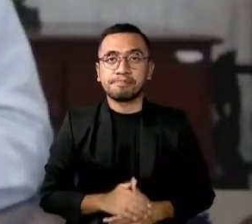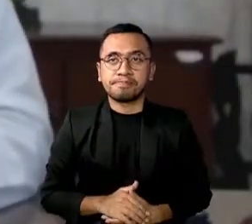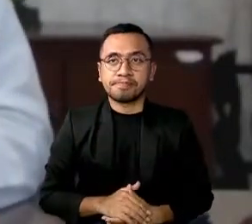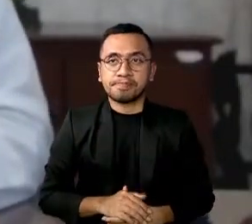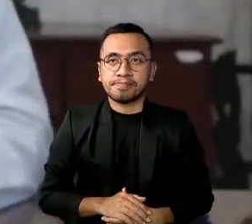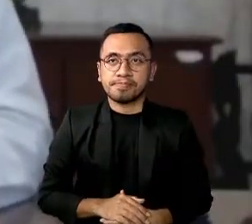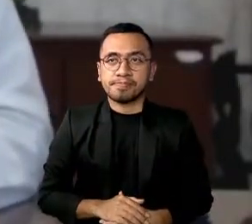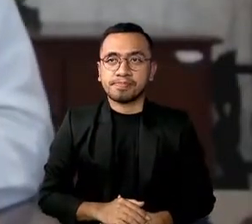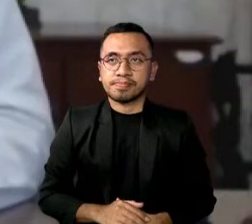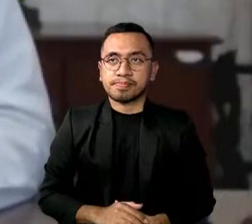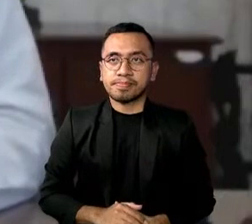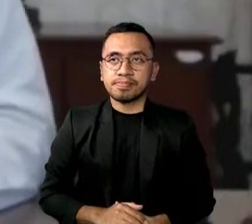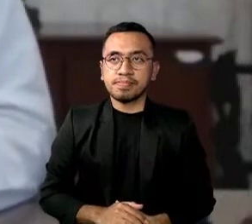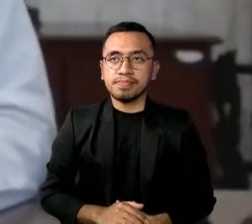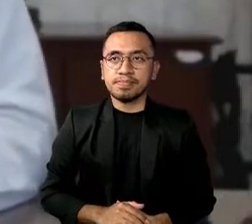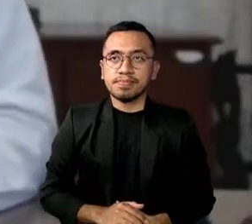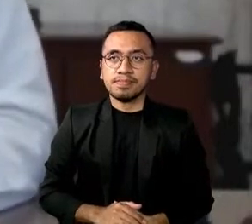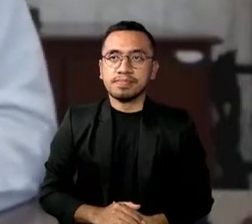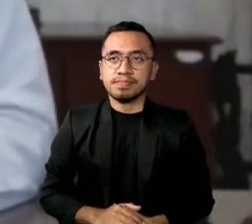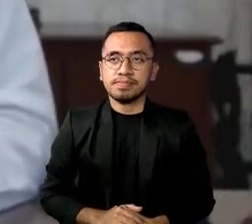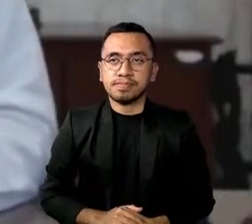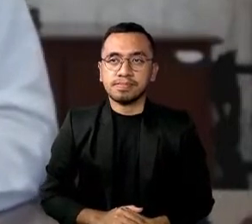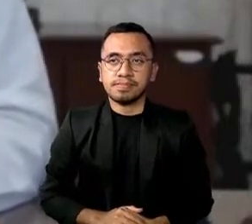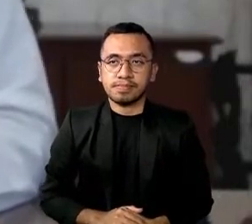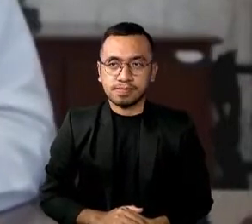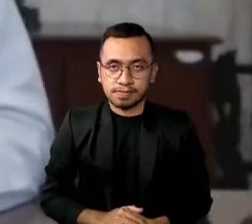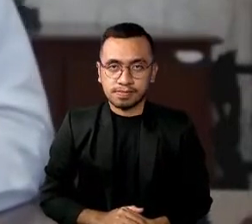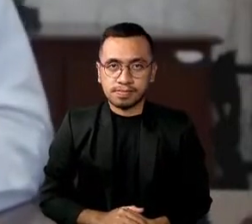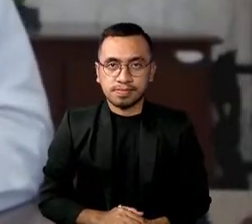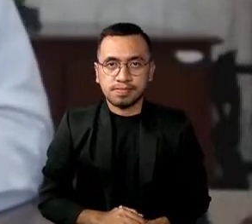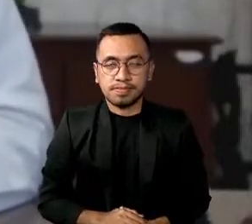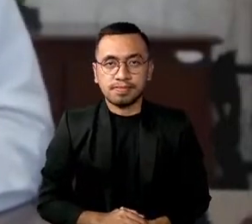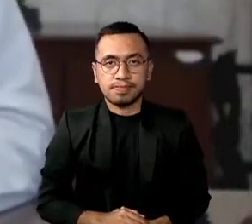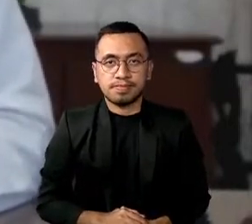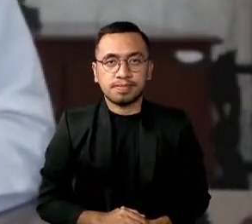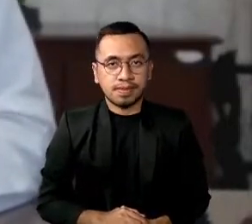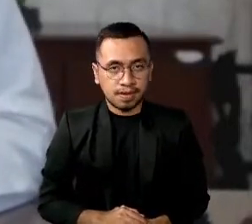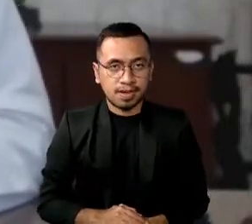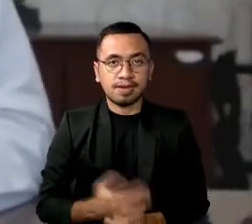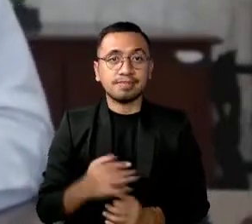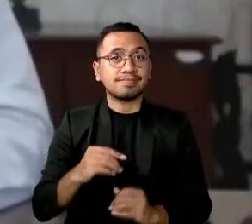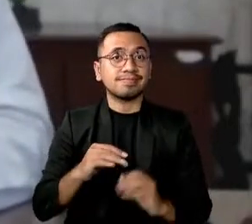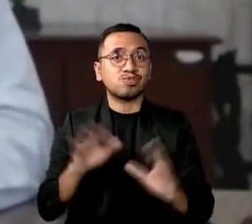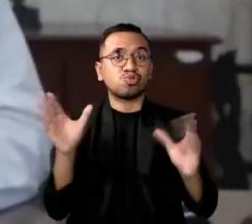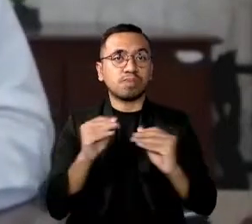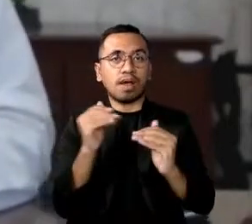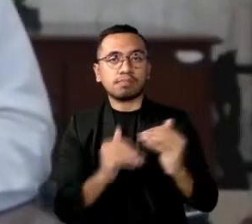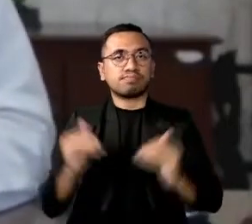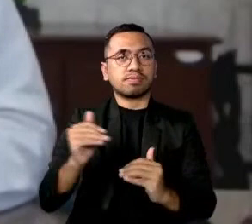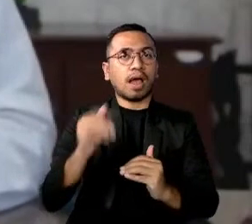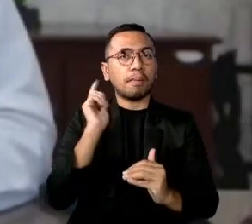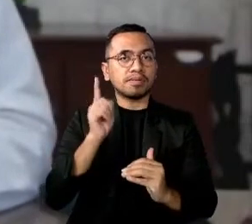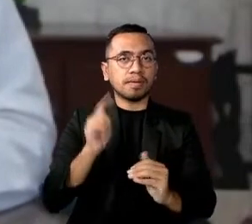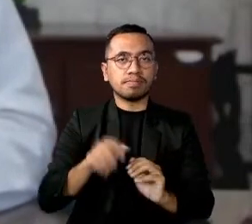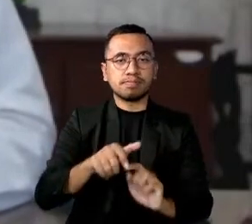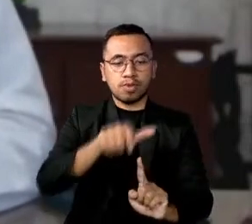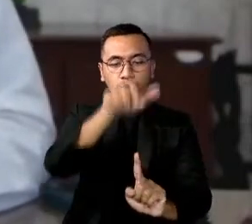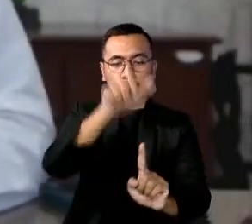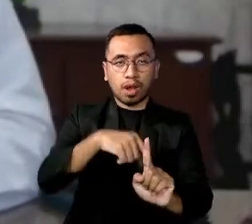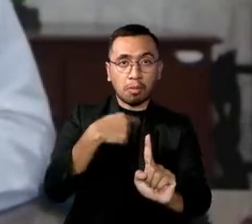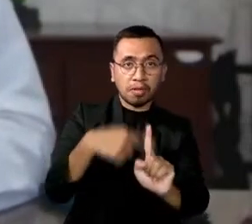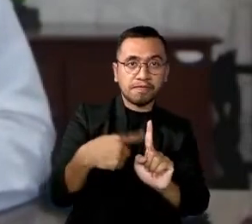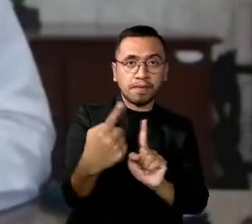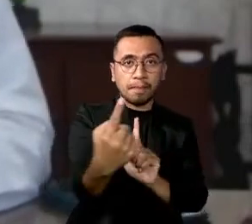lebih apa lebih akurat dalam melakukan racing juga tetapi naiknya genep